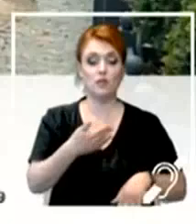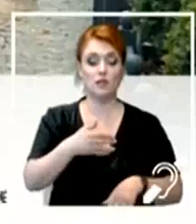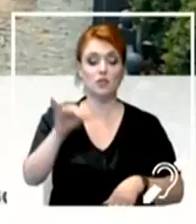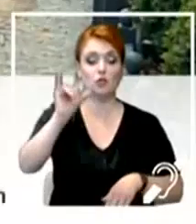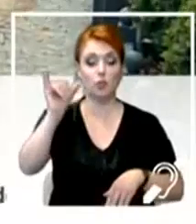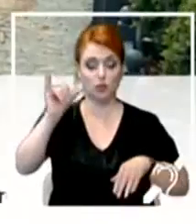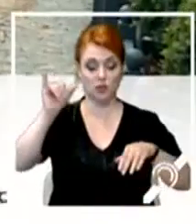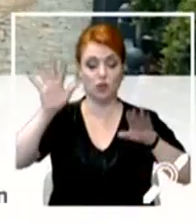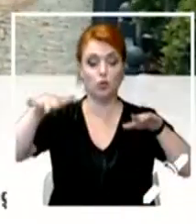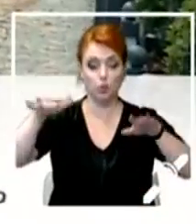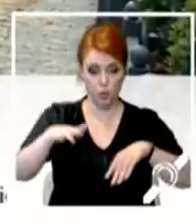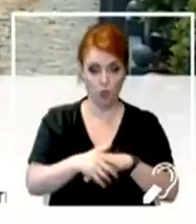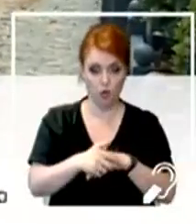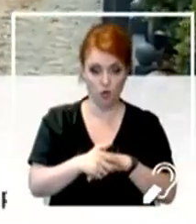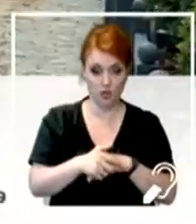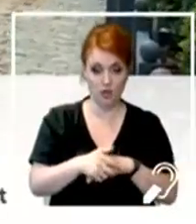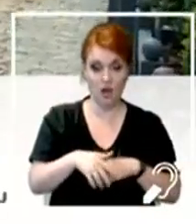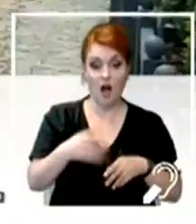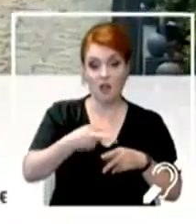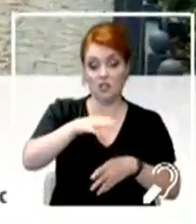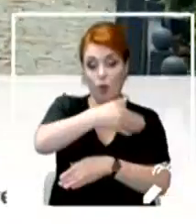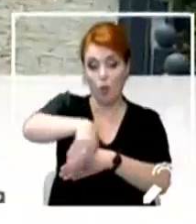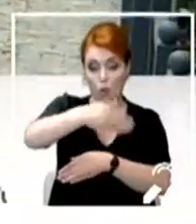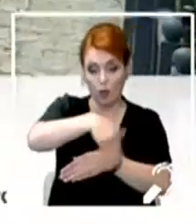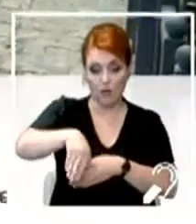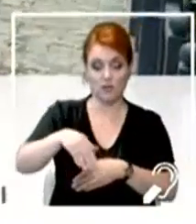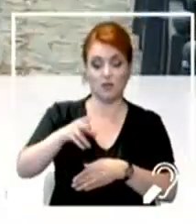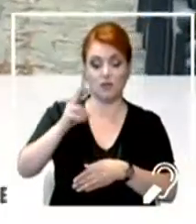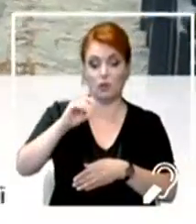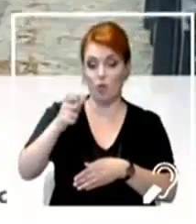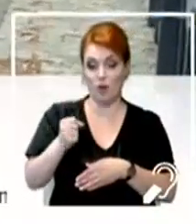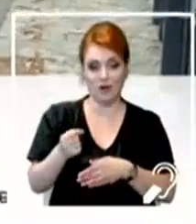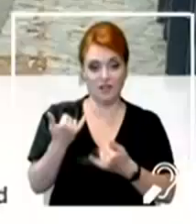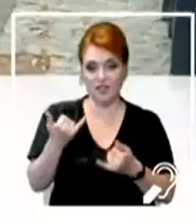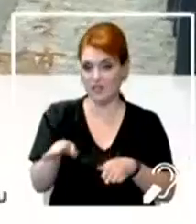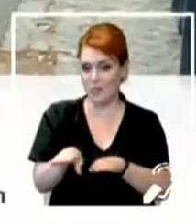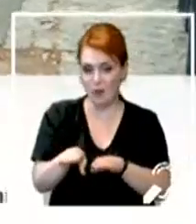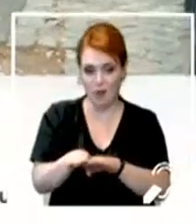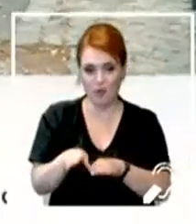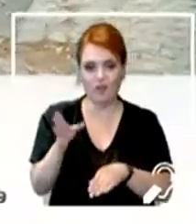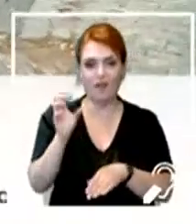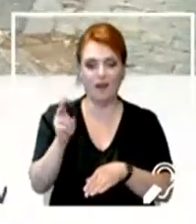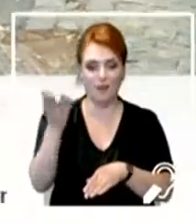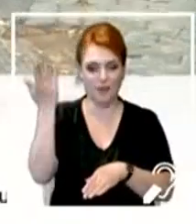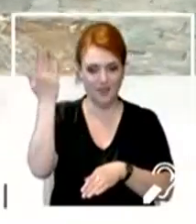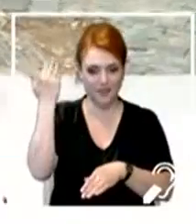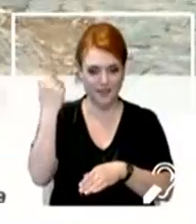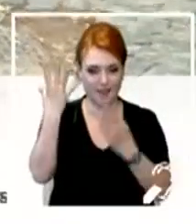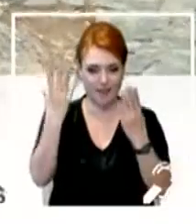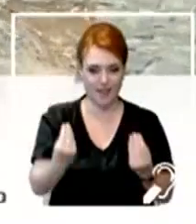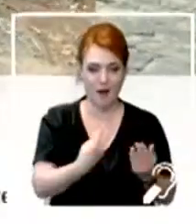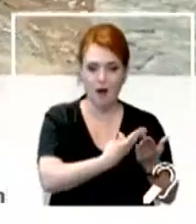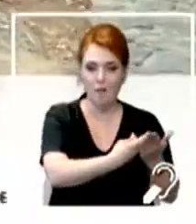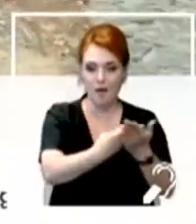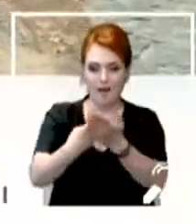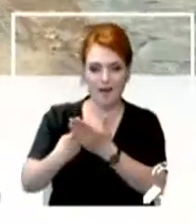aleea pietonală Eugen Doga din centrul Chișinăului nu mai arată ca la finalizarea lucrărilor acum câteva săptămâni. Vopseaua de pe capacele